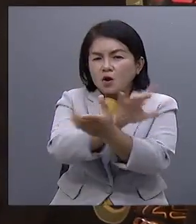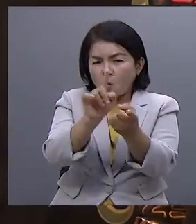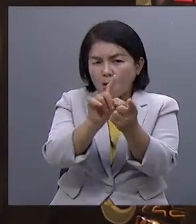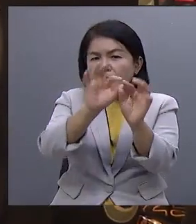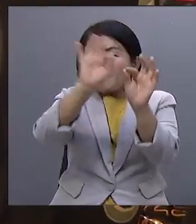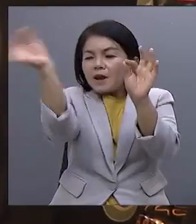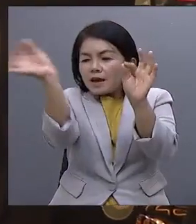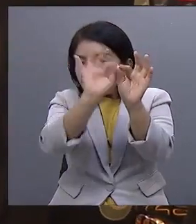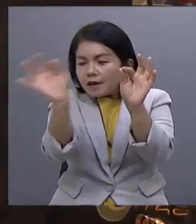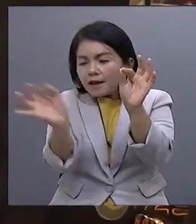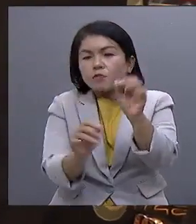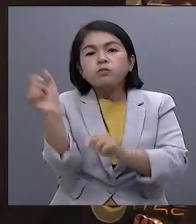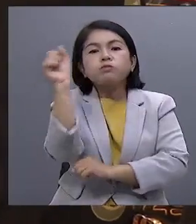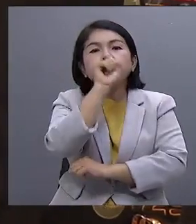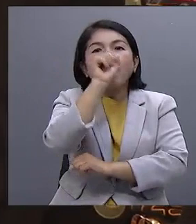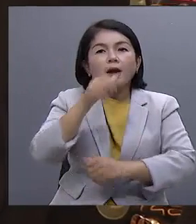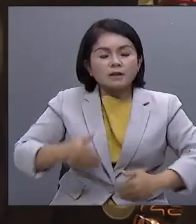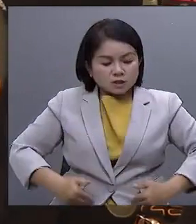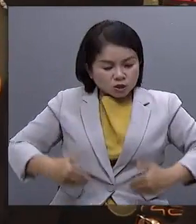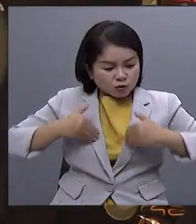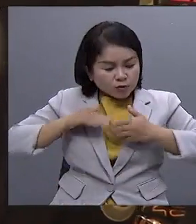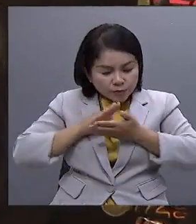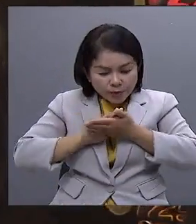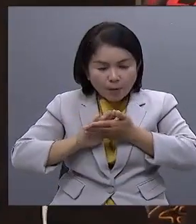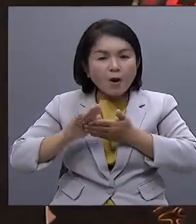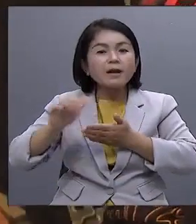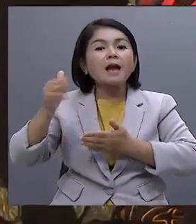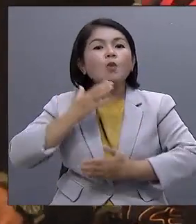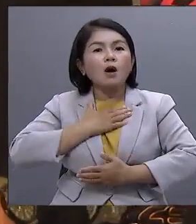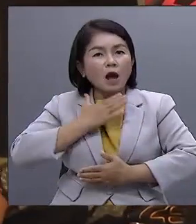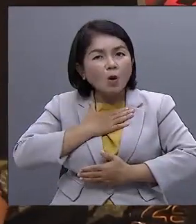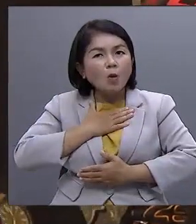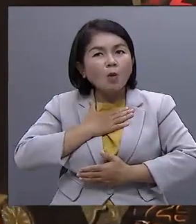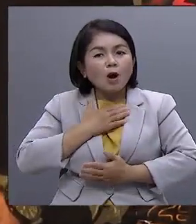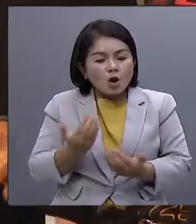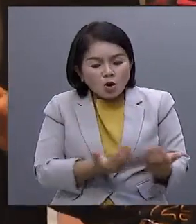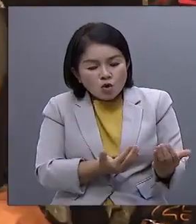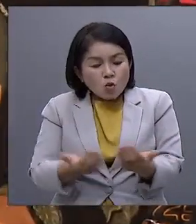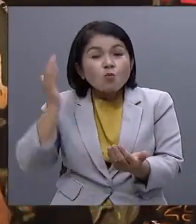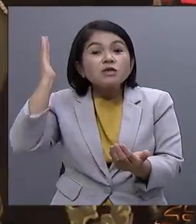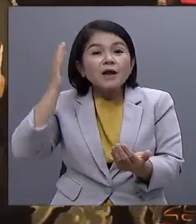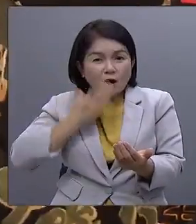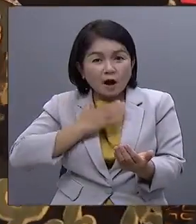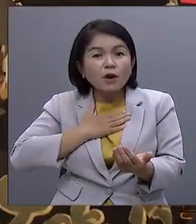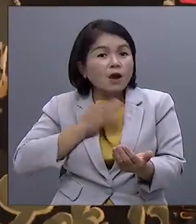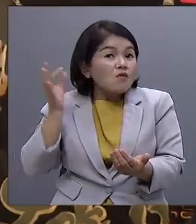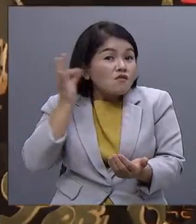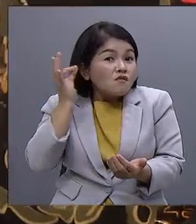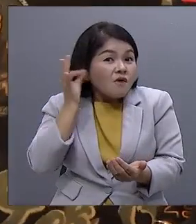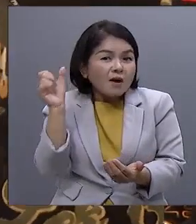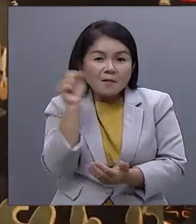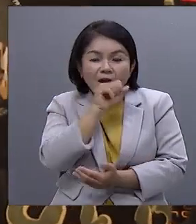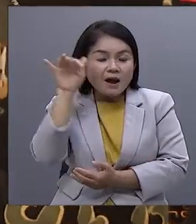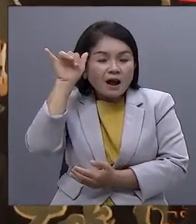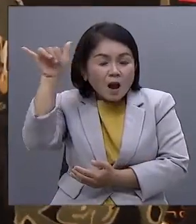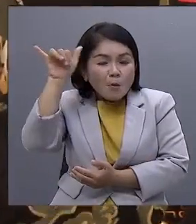ดำเนินชีวิตได้อย่างเรียบง่ายมากเลยครับแล้วก็ทำให้ลูกชายผมนะตอนนี้ฟังคาราบาว